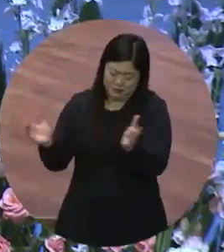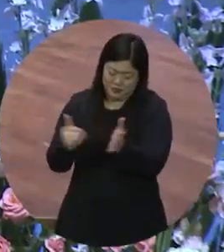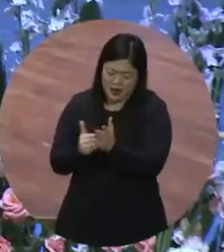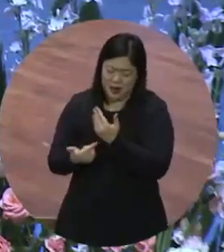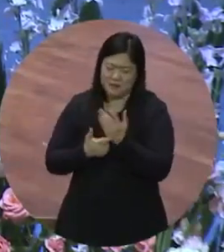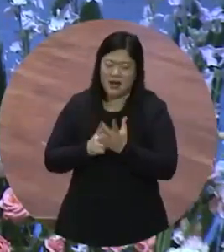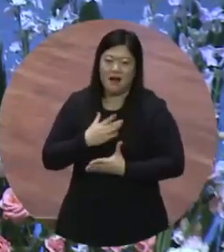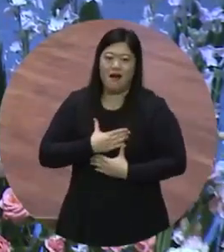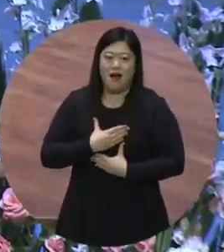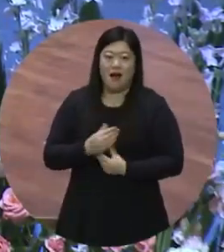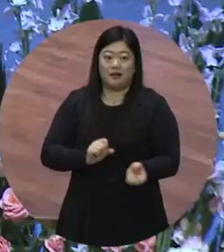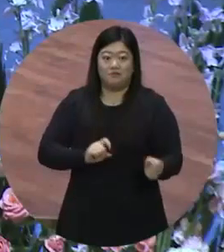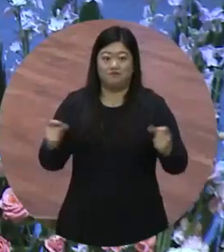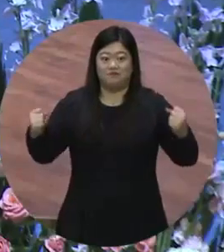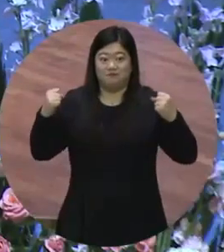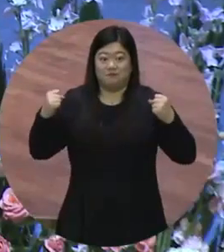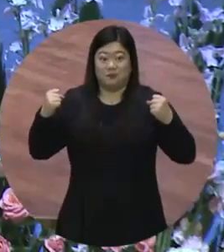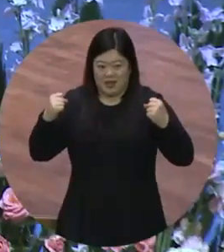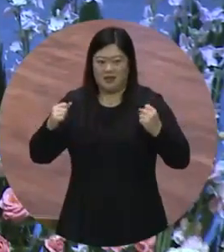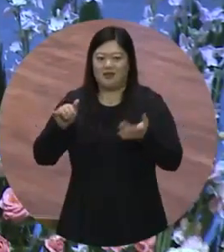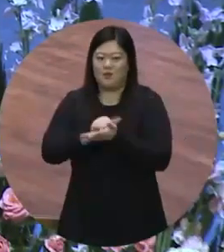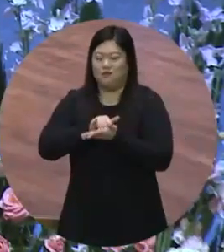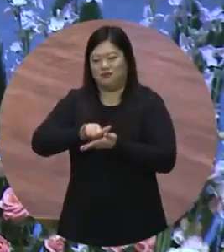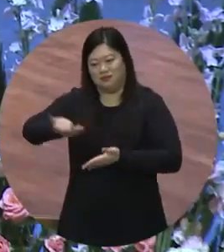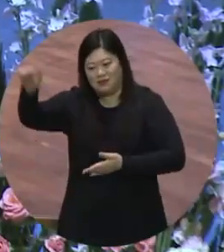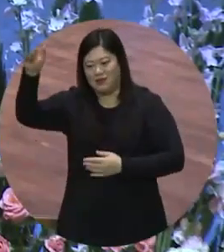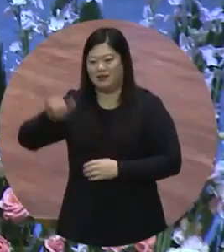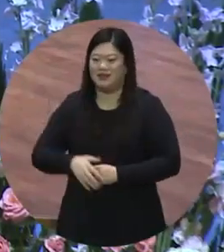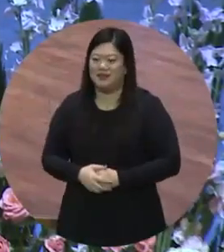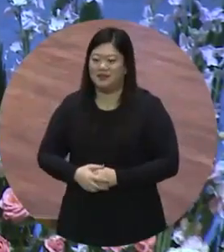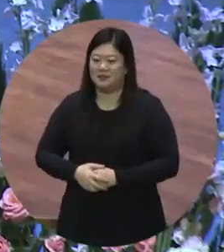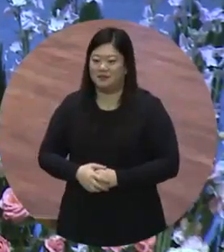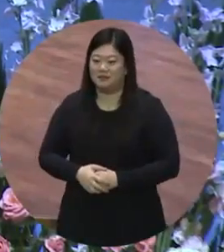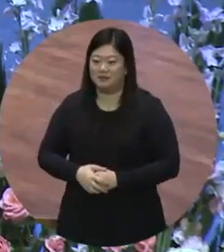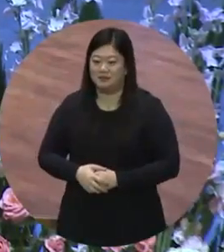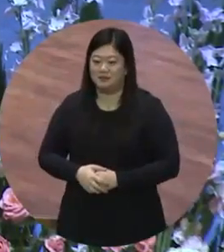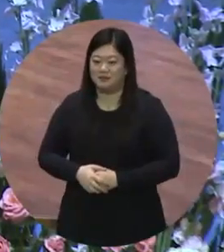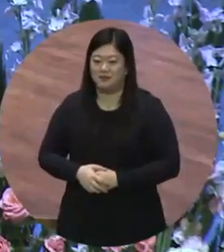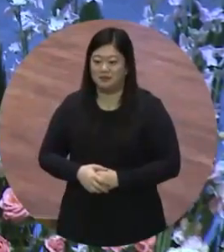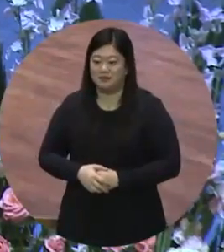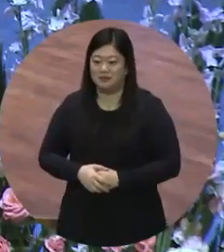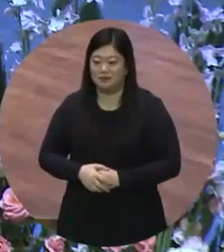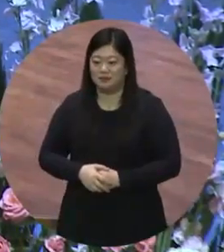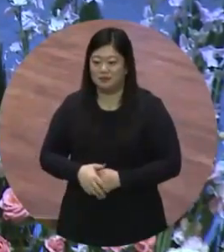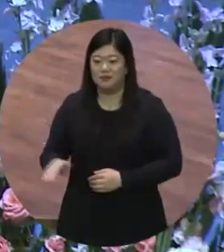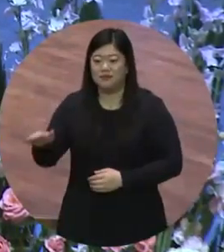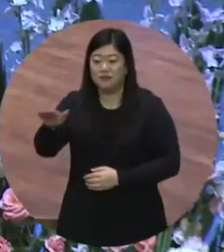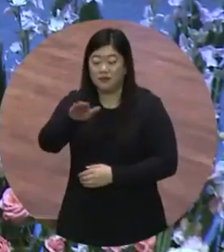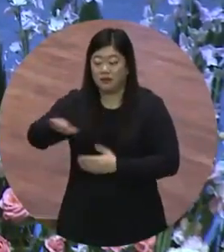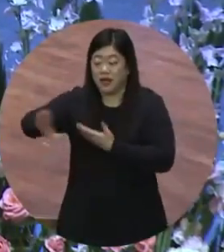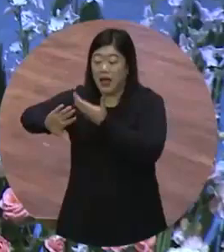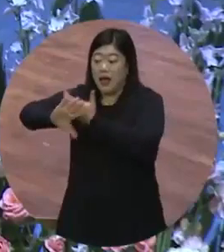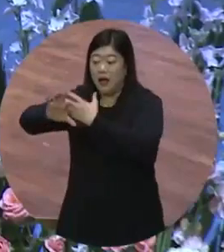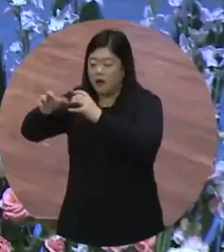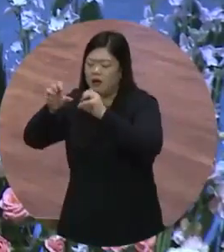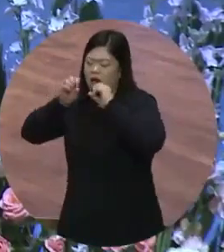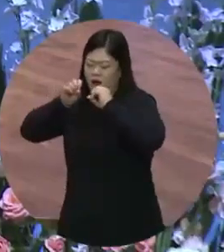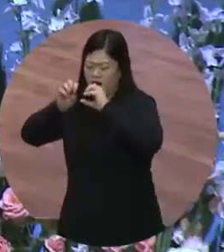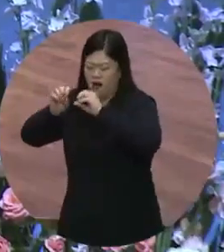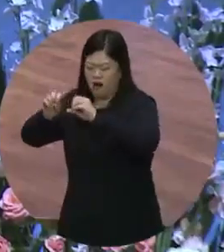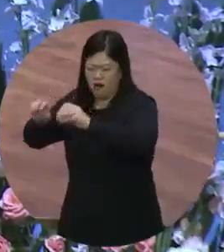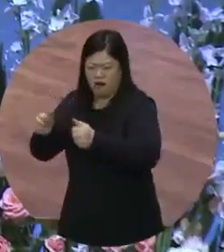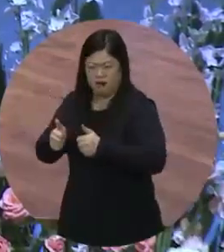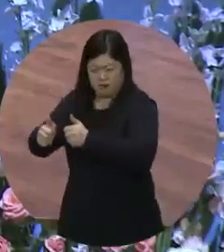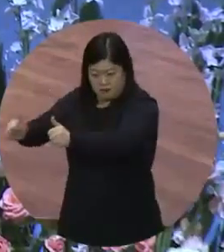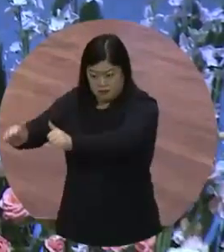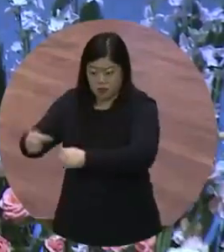되잖아요. 얼마나 감사합니까? 선교사님들은 선교 현장에서 이 미션을 실현하고 우리는 우리 국내에서